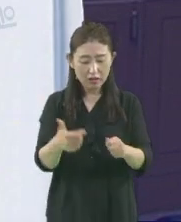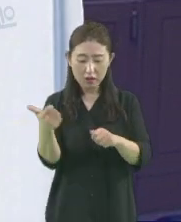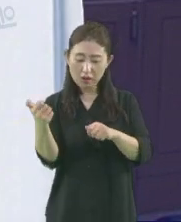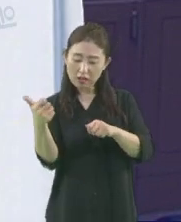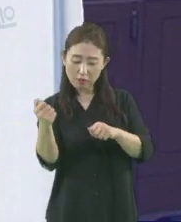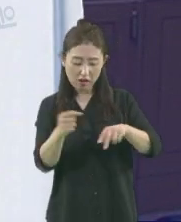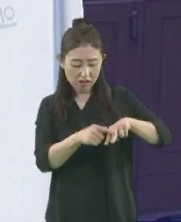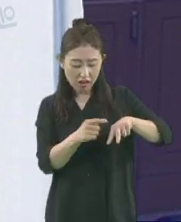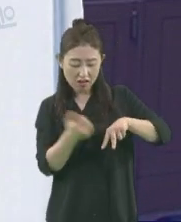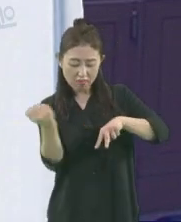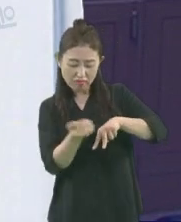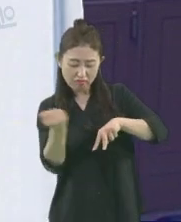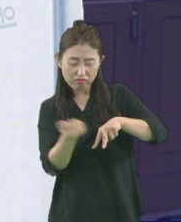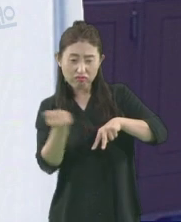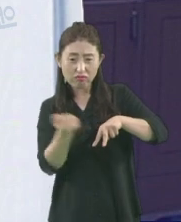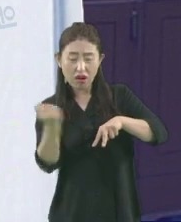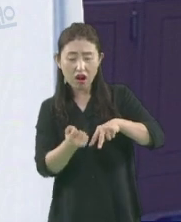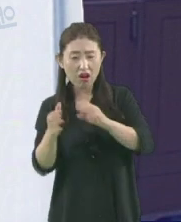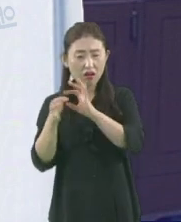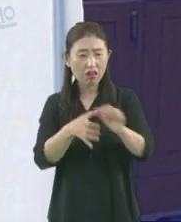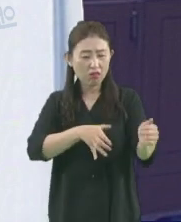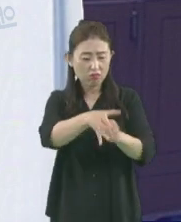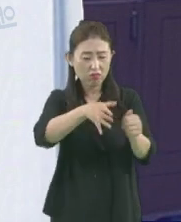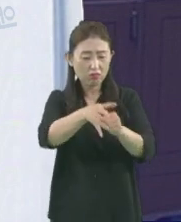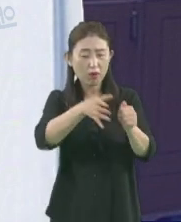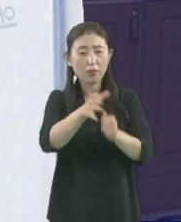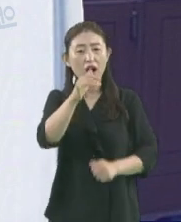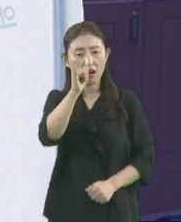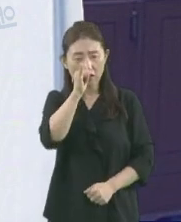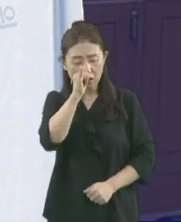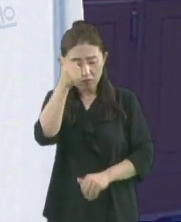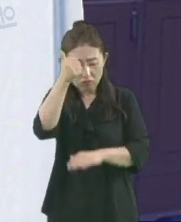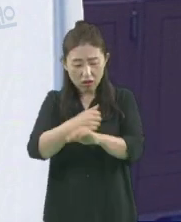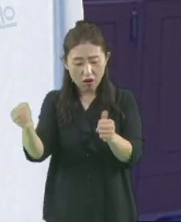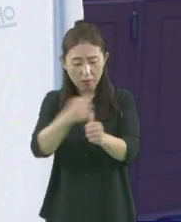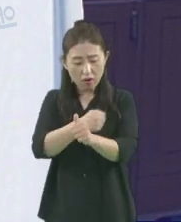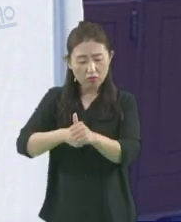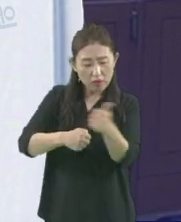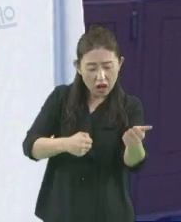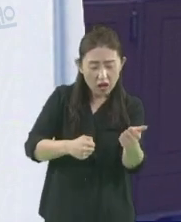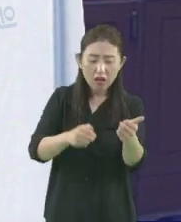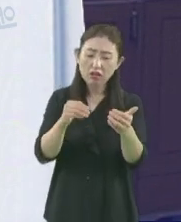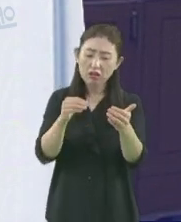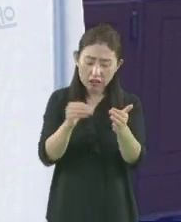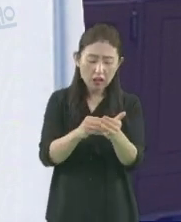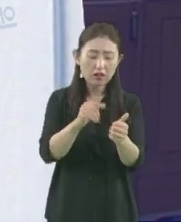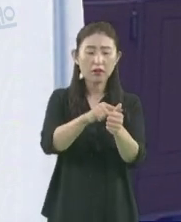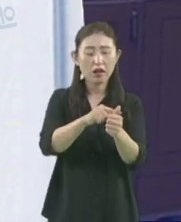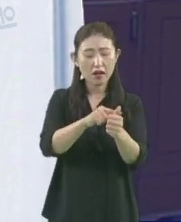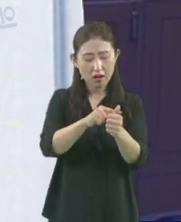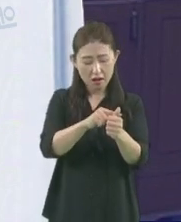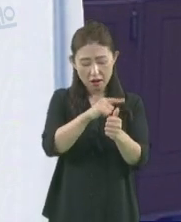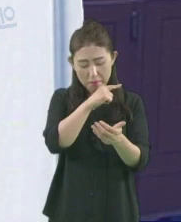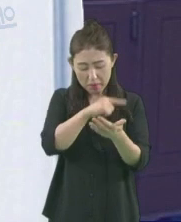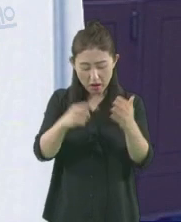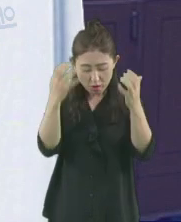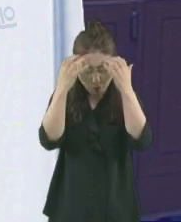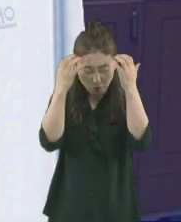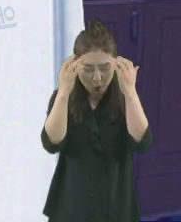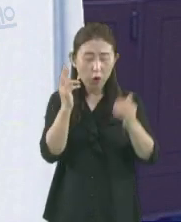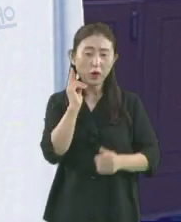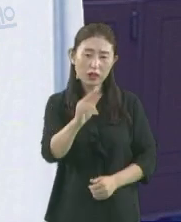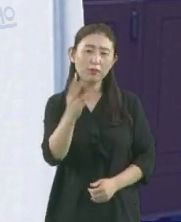허벅지를 찌르는 등 지속적으로 가혹행위를 했고 폭행으로 사망하기까지 피해자가 느꼈을 극심한 고통은 가늠할